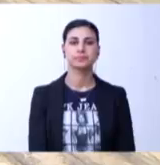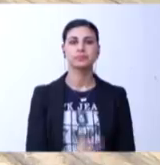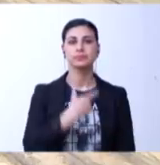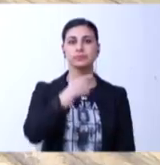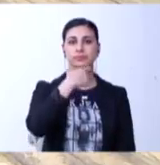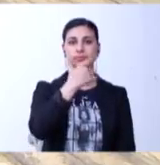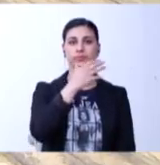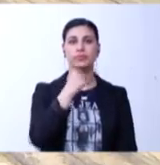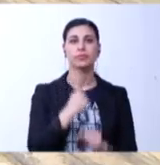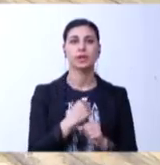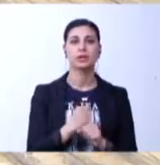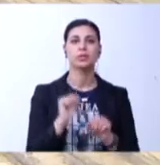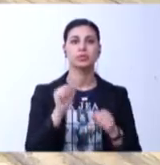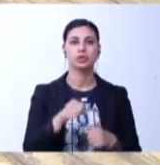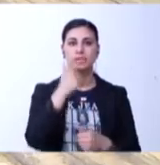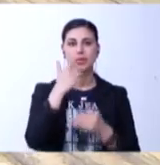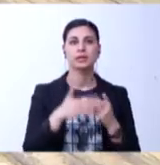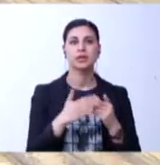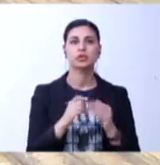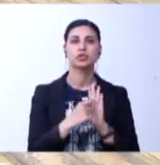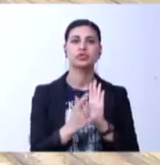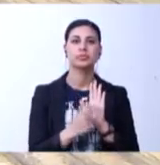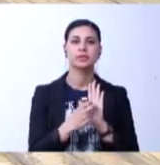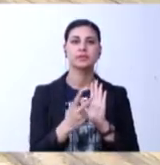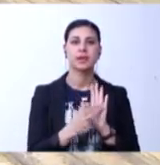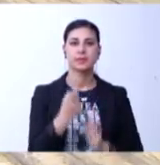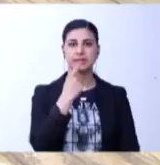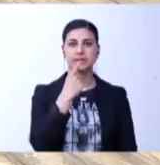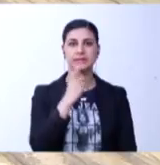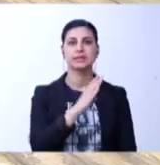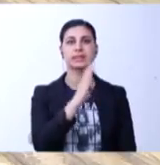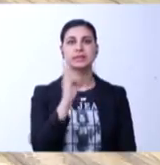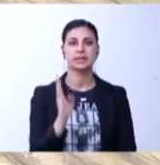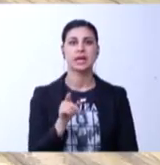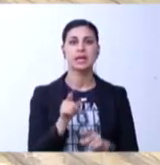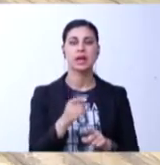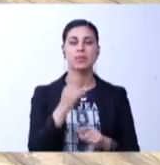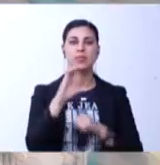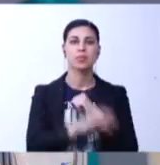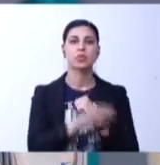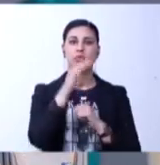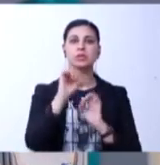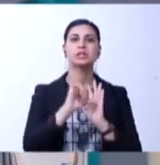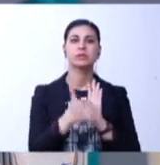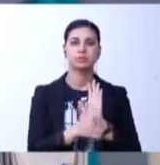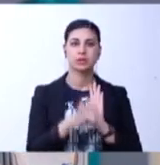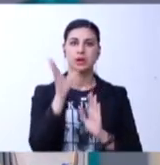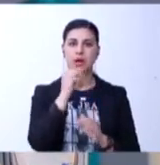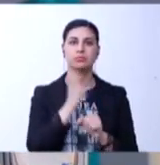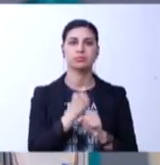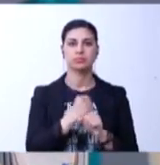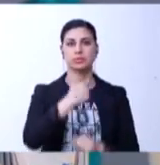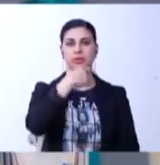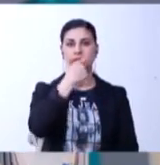იმპლანტაციის გაკეთება შეიძლება დაახლოებით 17-18 წლიდან. ამ ბოლო დროს უკვე 16 წლიდანაც ხდება